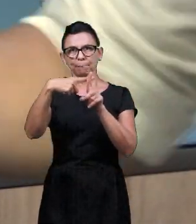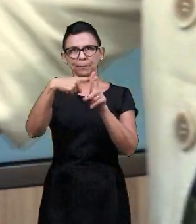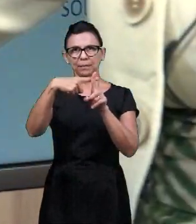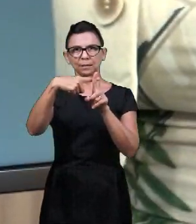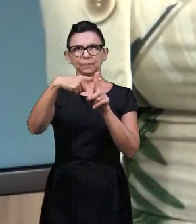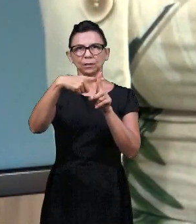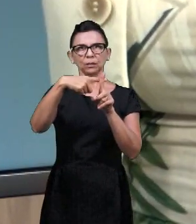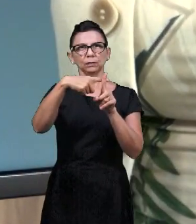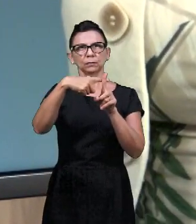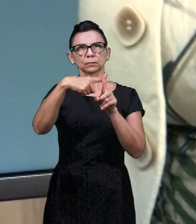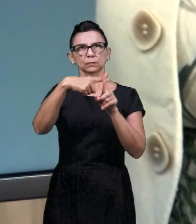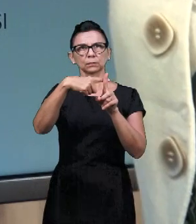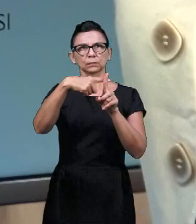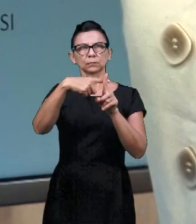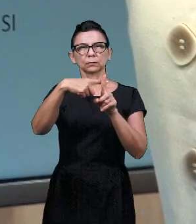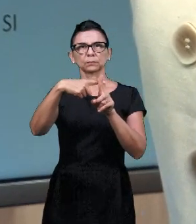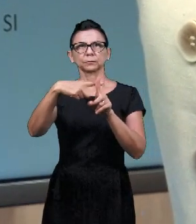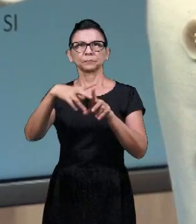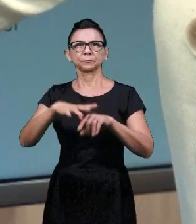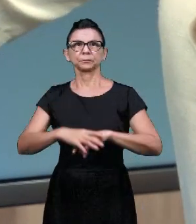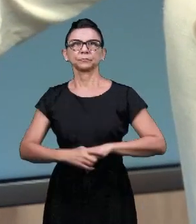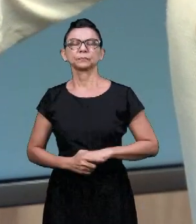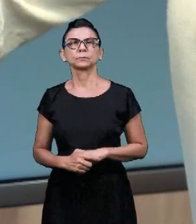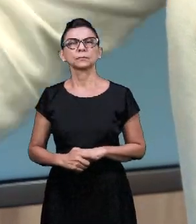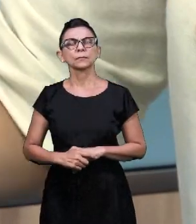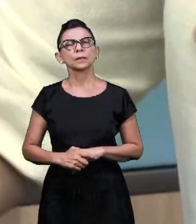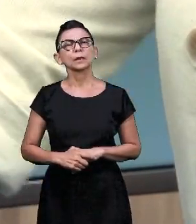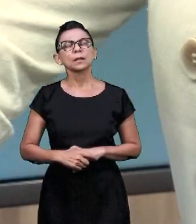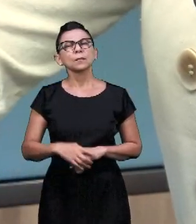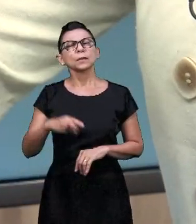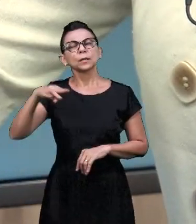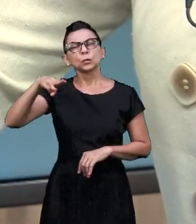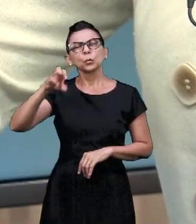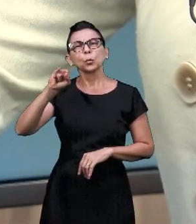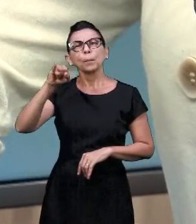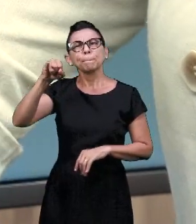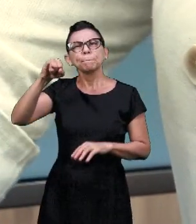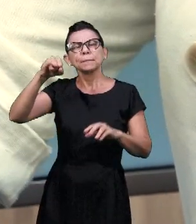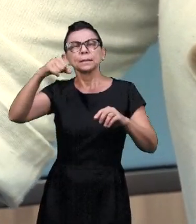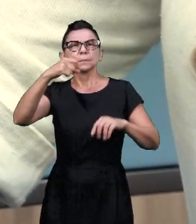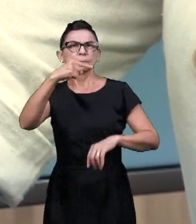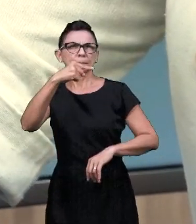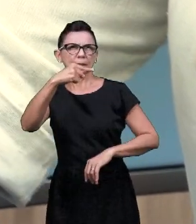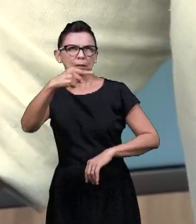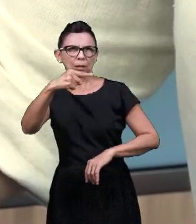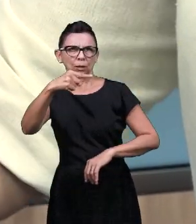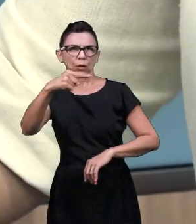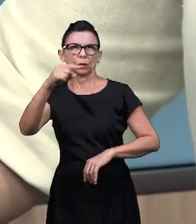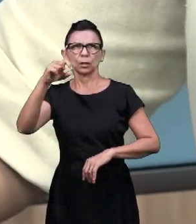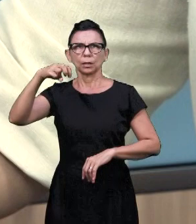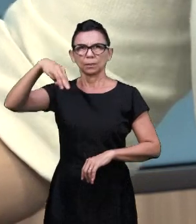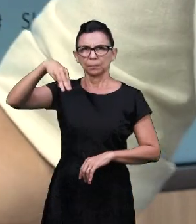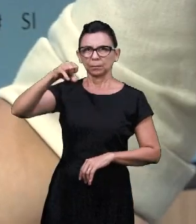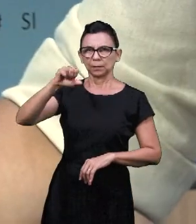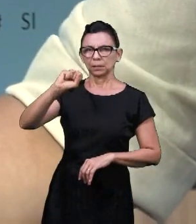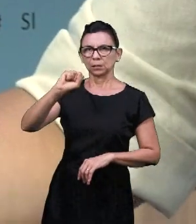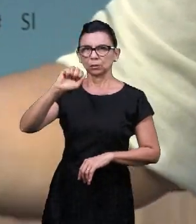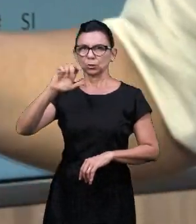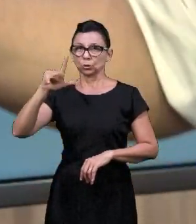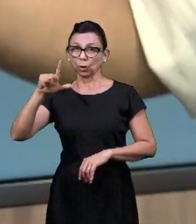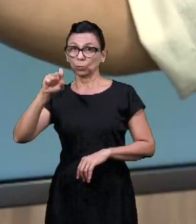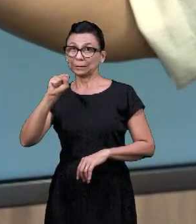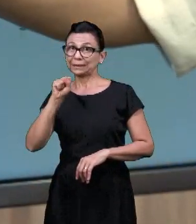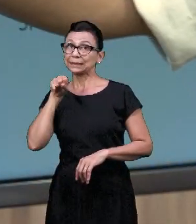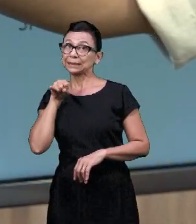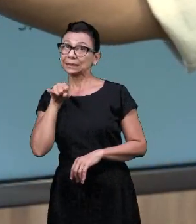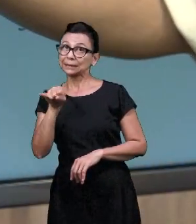Pour l'accord de mi mineur, mi, sol, si. Pour l'accord de